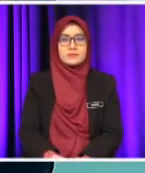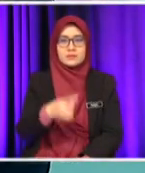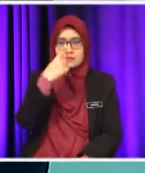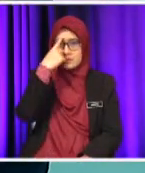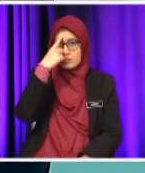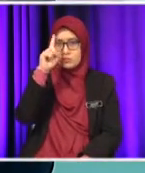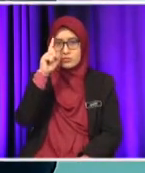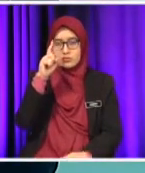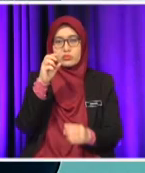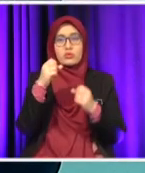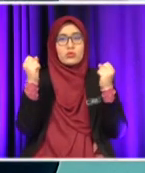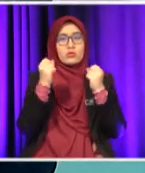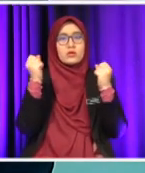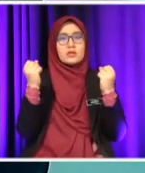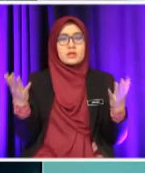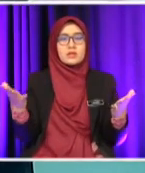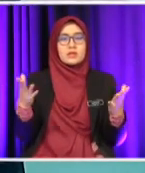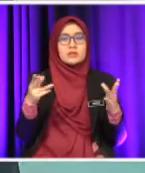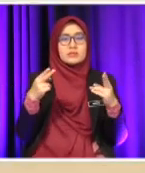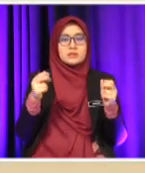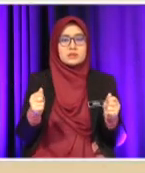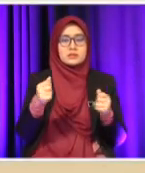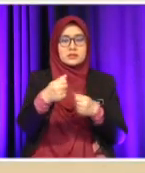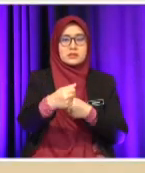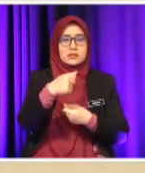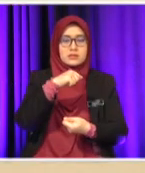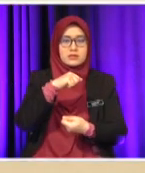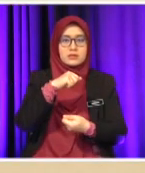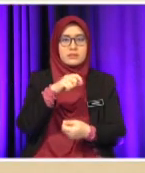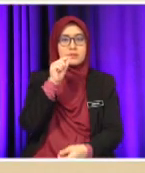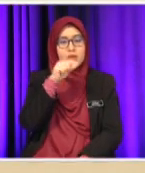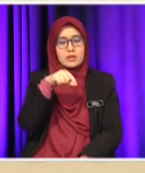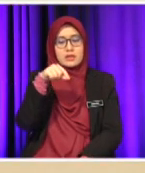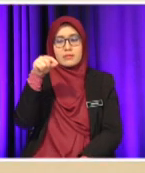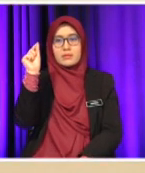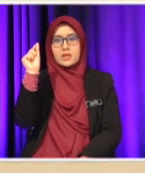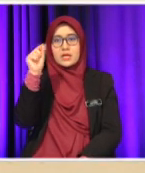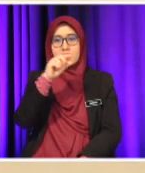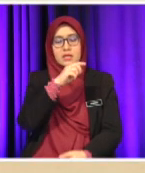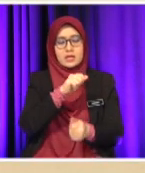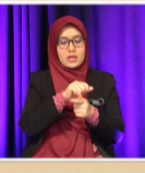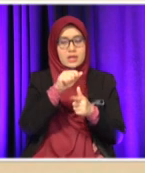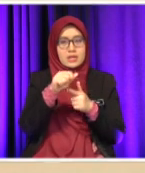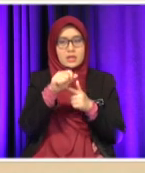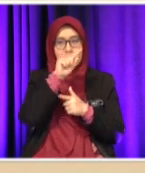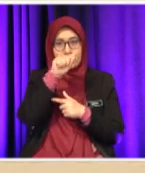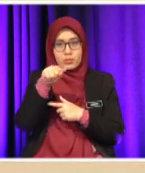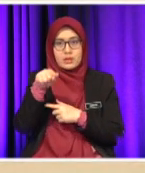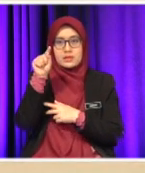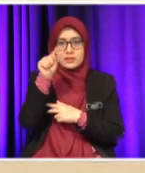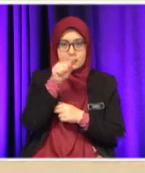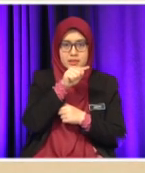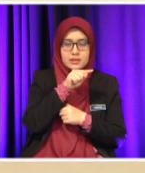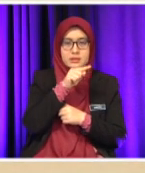akuarium Oke baik dan Pangkah saja ini senang batu pergerakan berfungsi